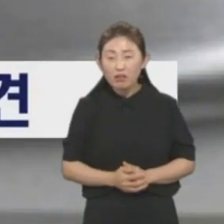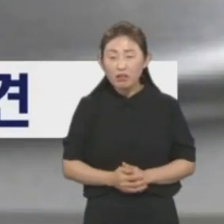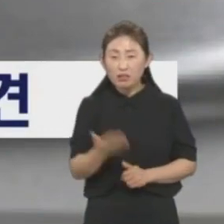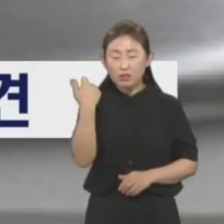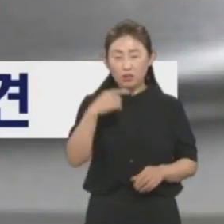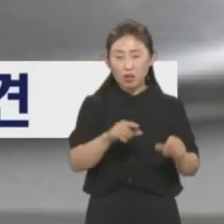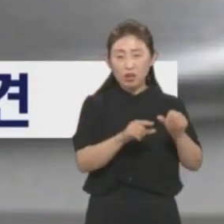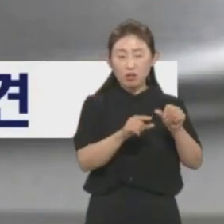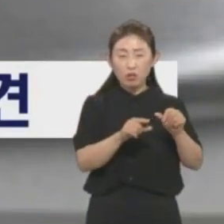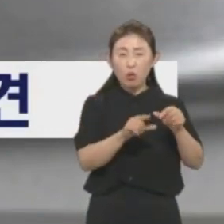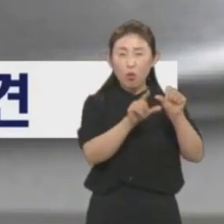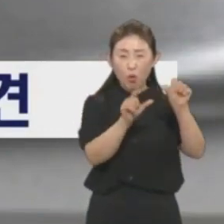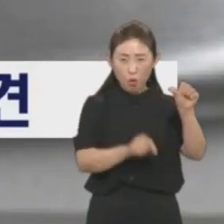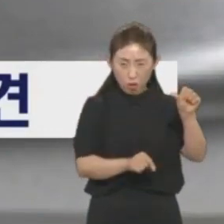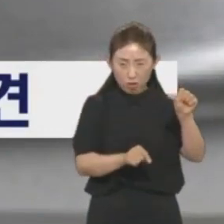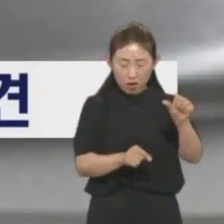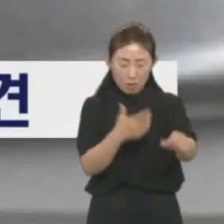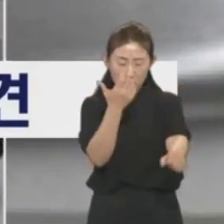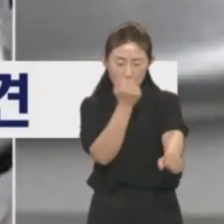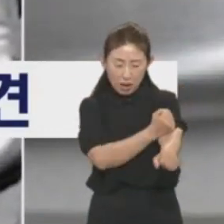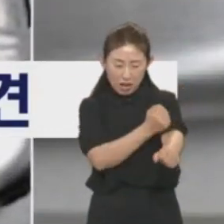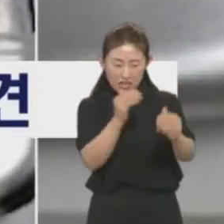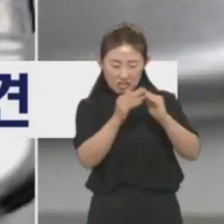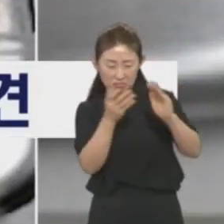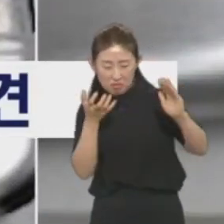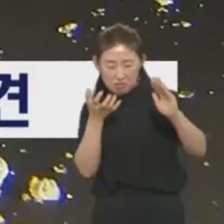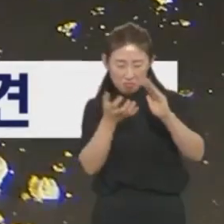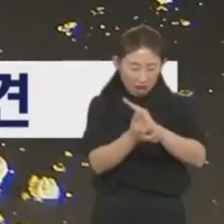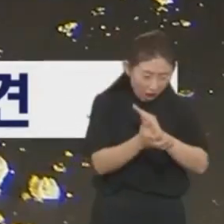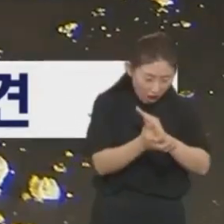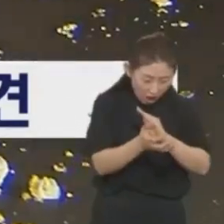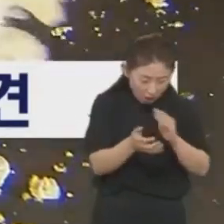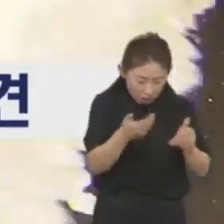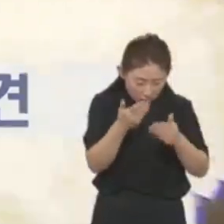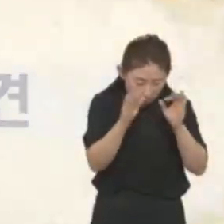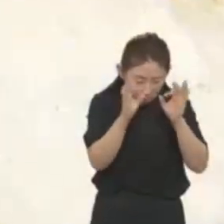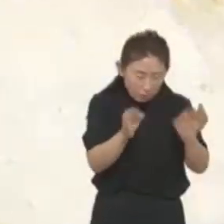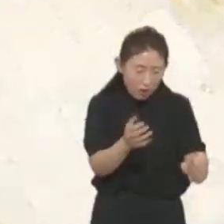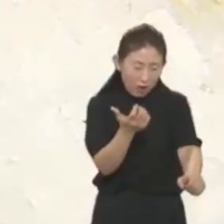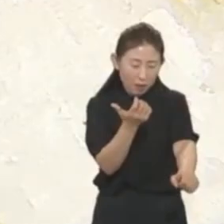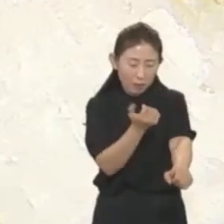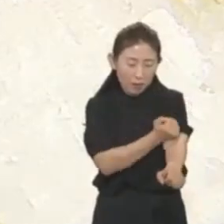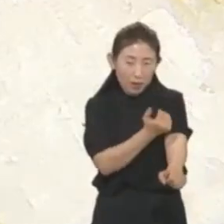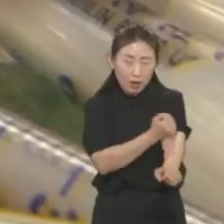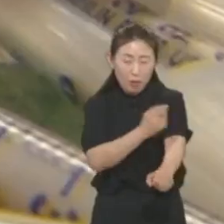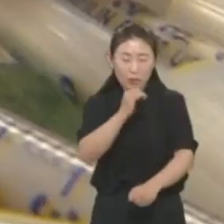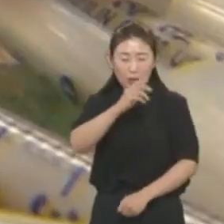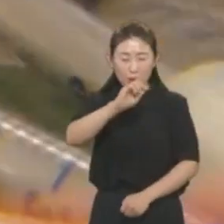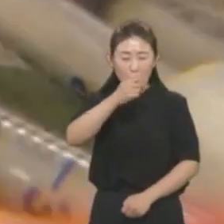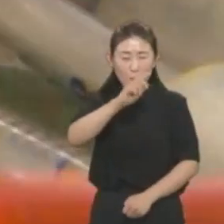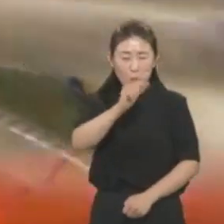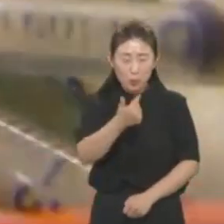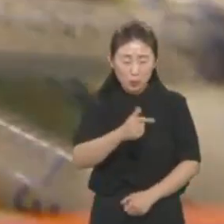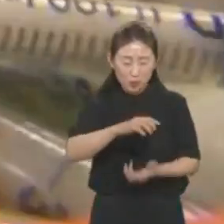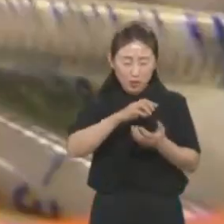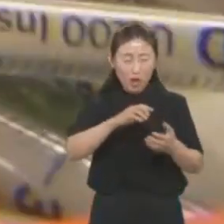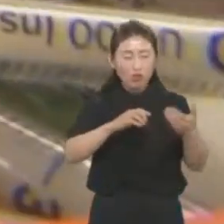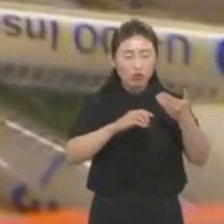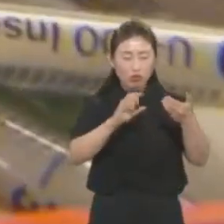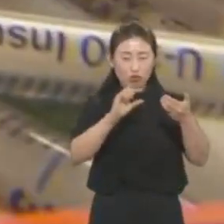검찰이 지난달 50대 마약사범 a씨의 주거지 등을 압수수색한 결과 필로폰 90g과 대마 12g